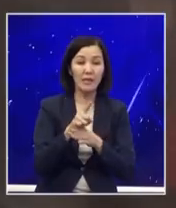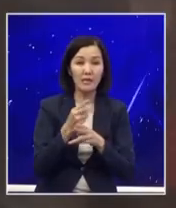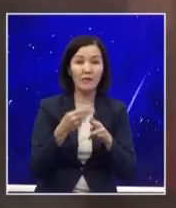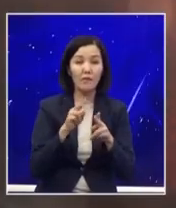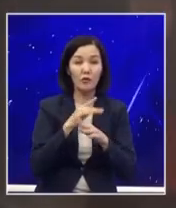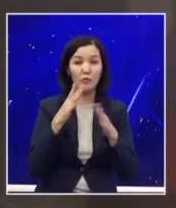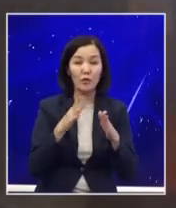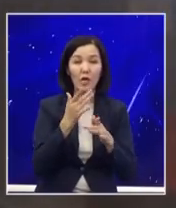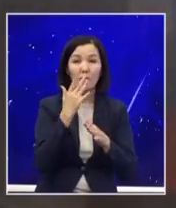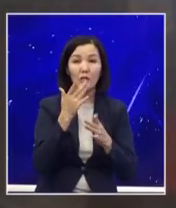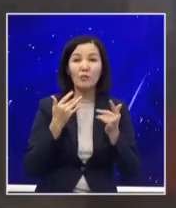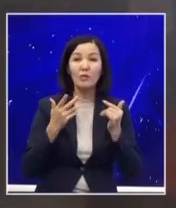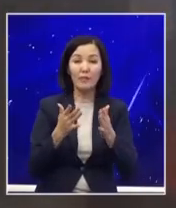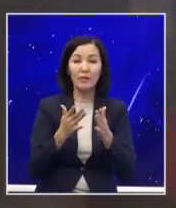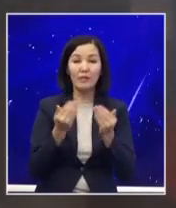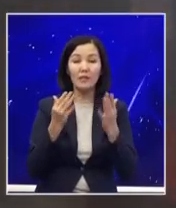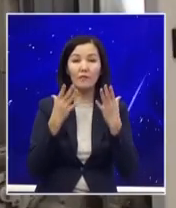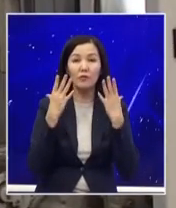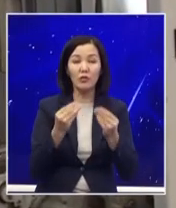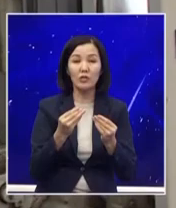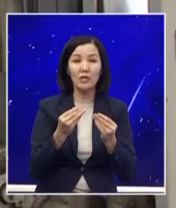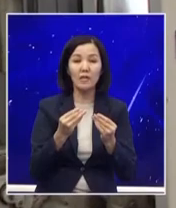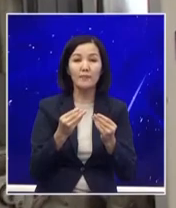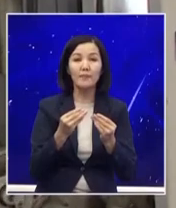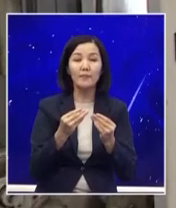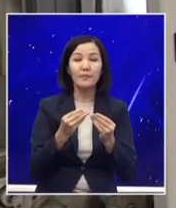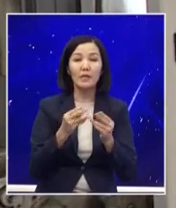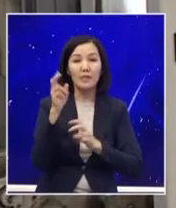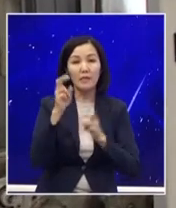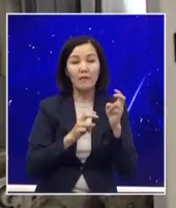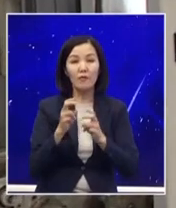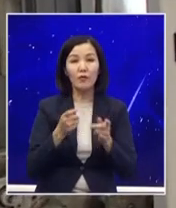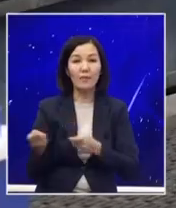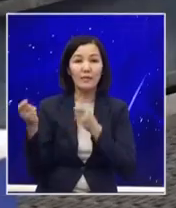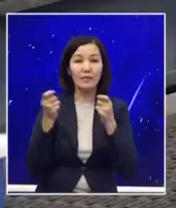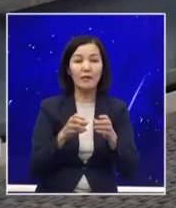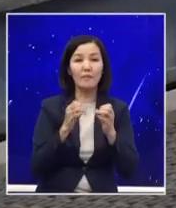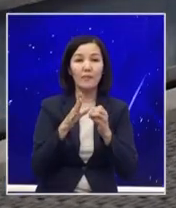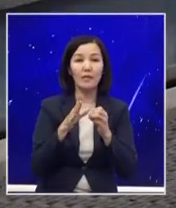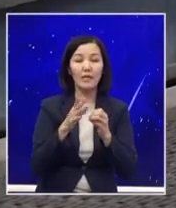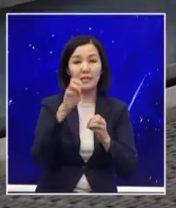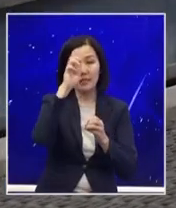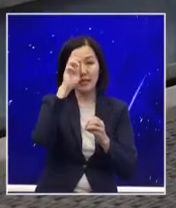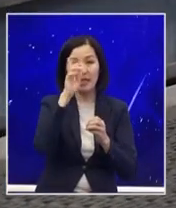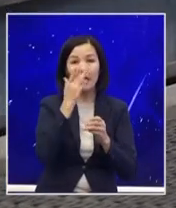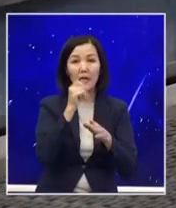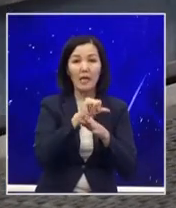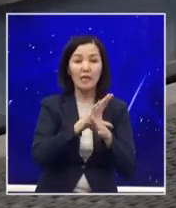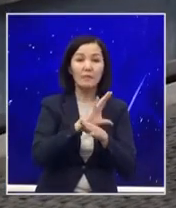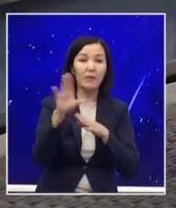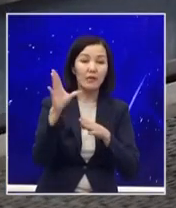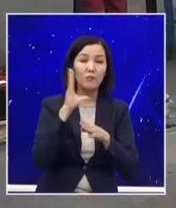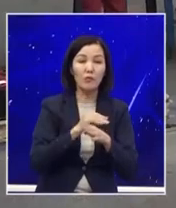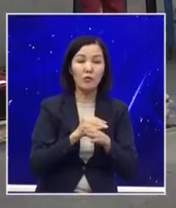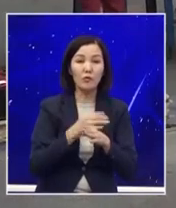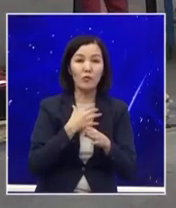основном от зарубежных потребителей. Сегодня аккумуляторы Талдыкурганского завода поставляются в 15 стран мира. Здесь немаловажную